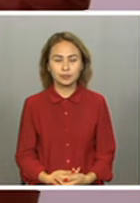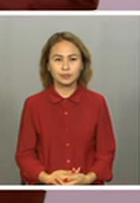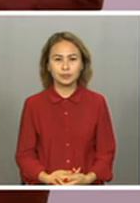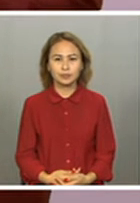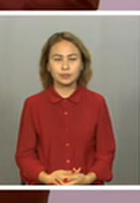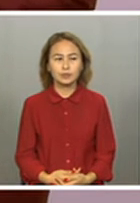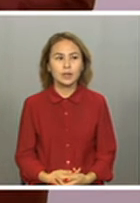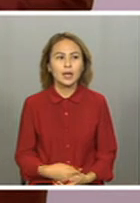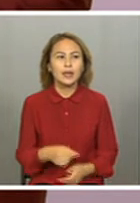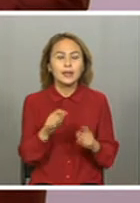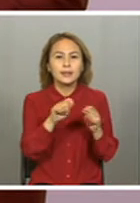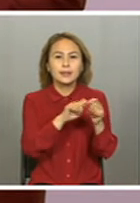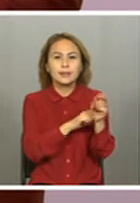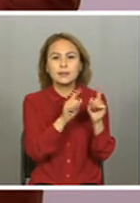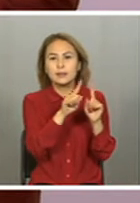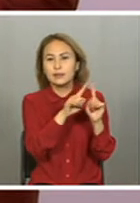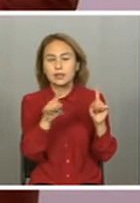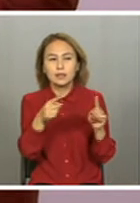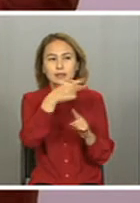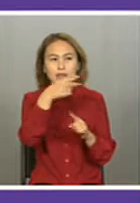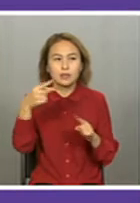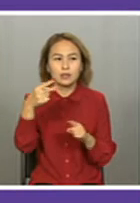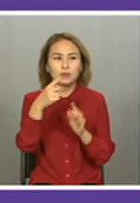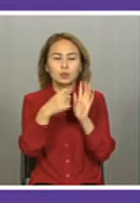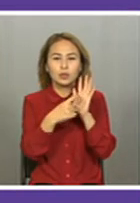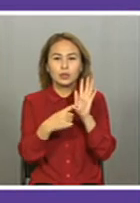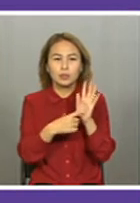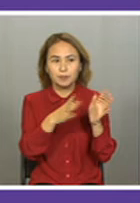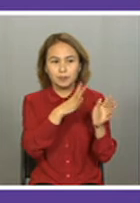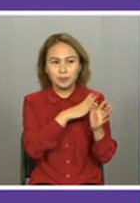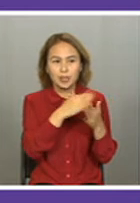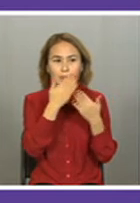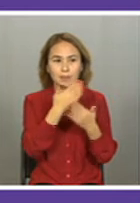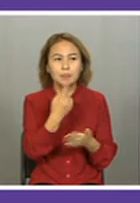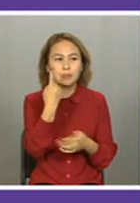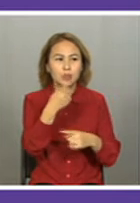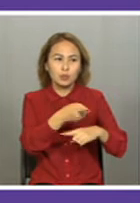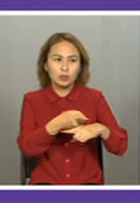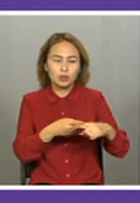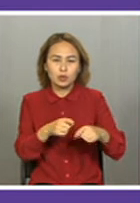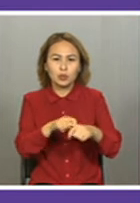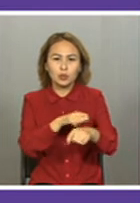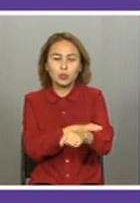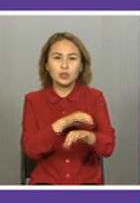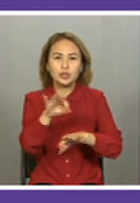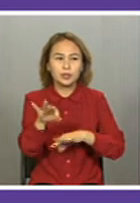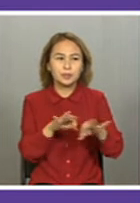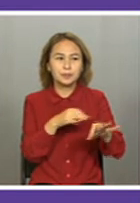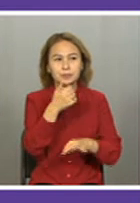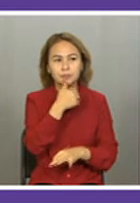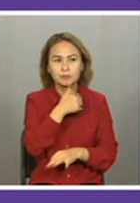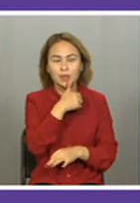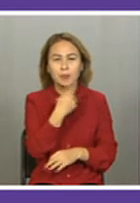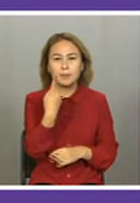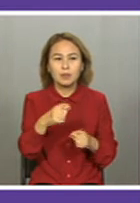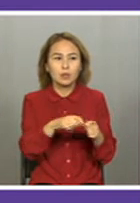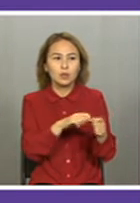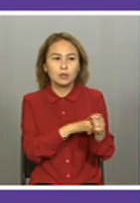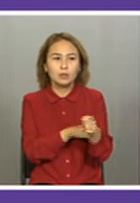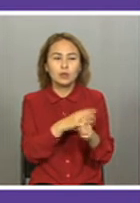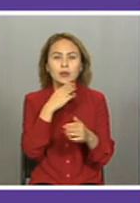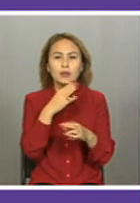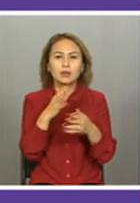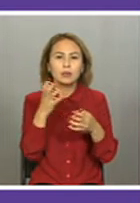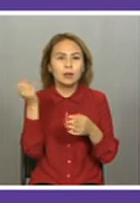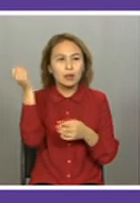орындайық. Кесінді тең бөліктерге бөлінген. Кесіндінің бір бөлігінің ұзындығын өлшеңдер. Бір бөлігін білу